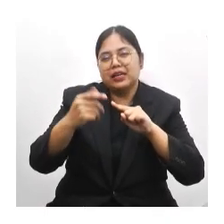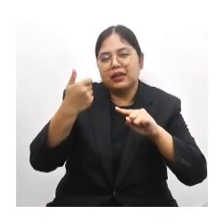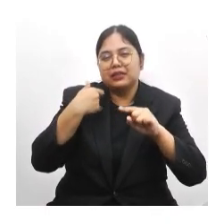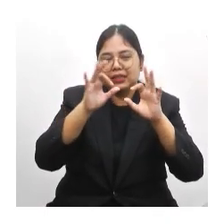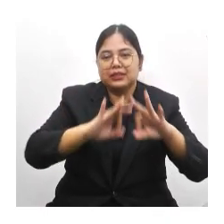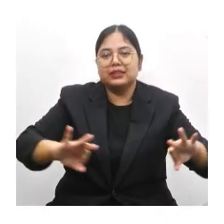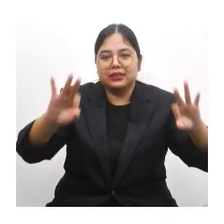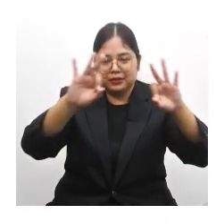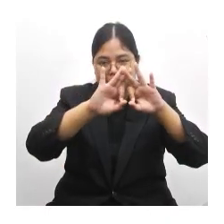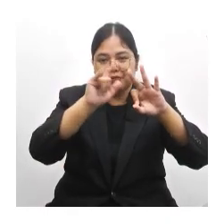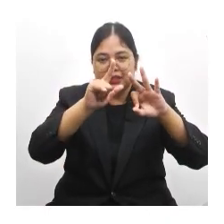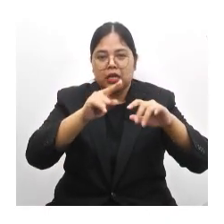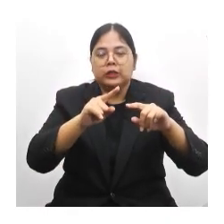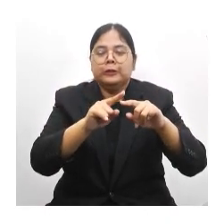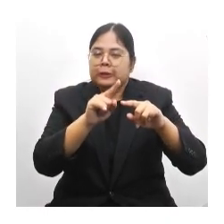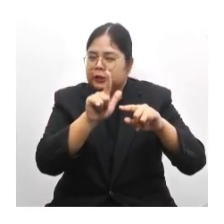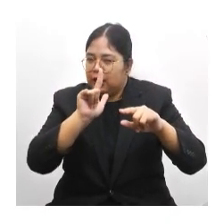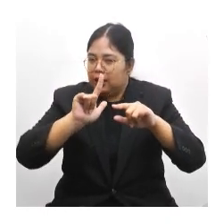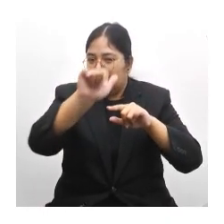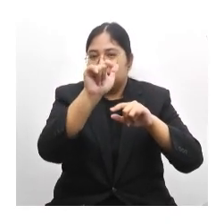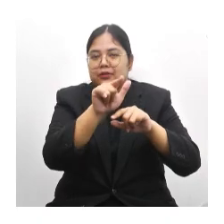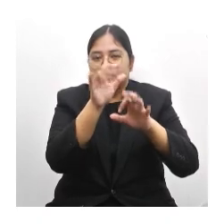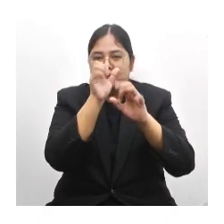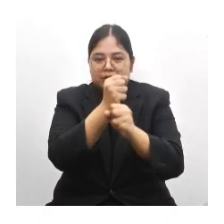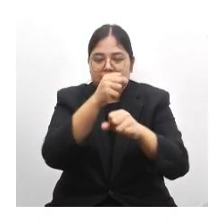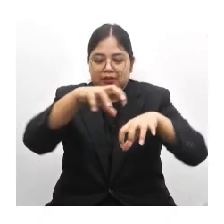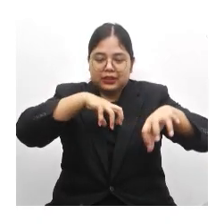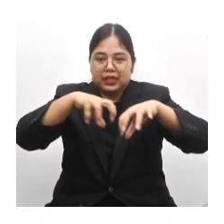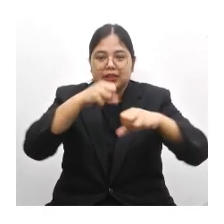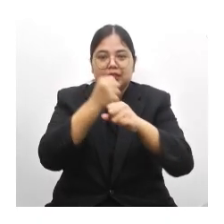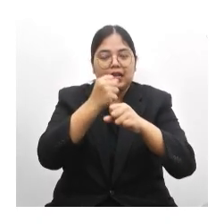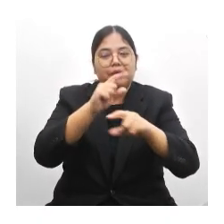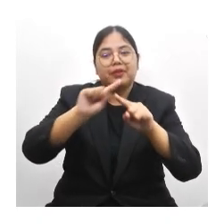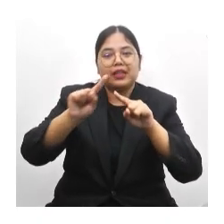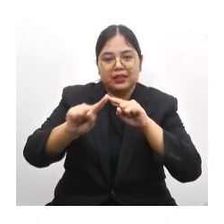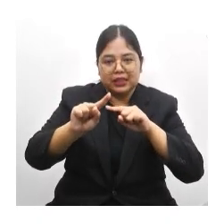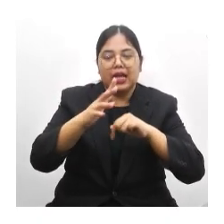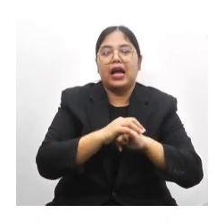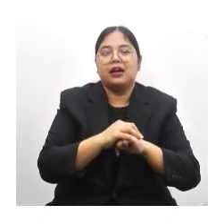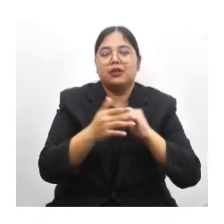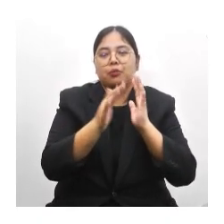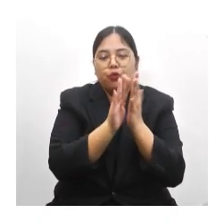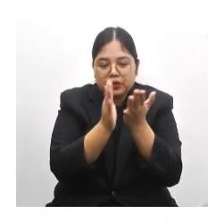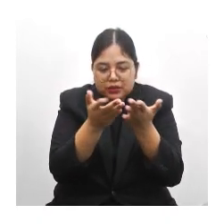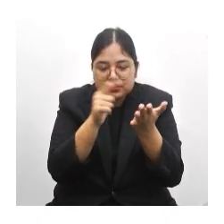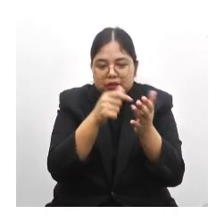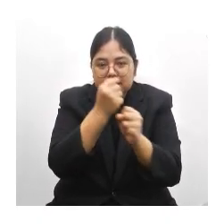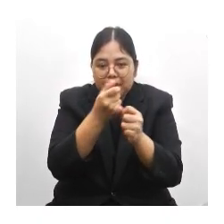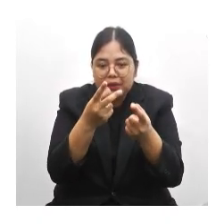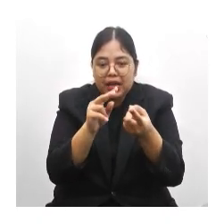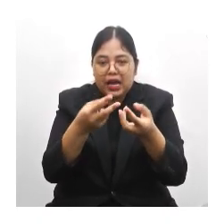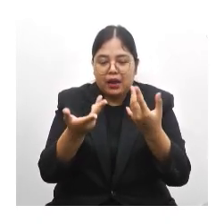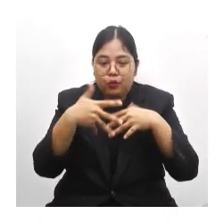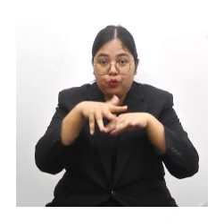กอบที่เป็นหัวใจหลักในการจัดทำครั้งนี้ซึ่งจะประกอบด้วยนวัตกรรมทางการศึกษาชั้นเรียนร่วมกันที่เรียกว่